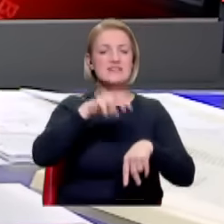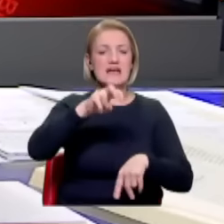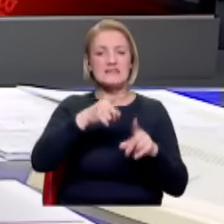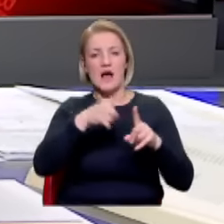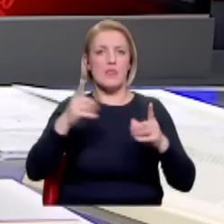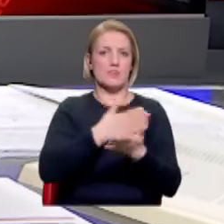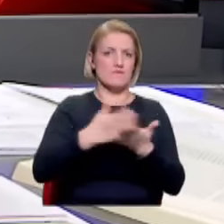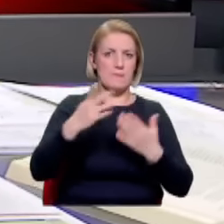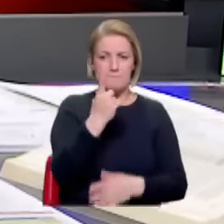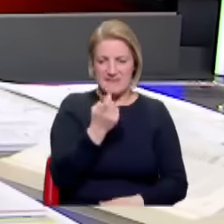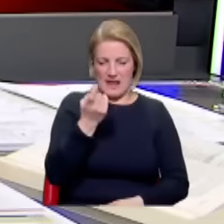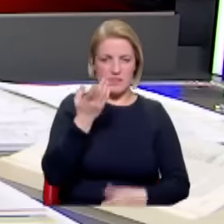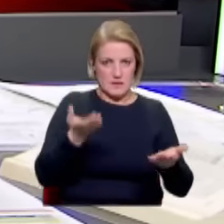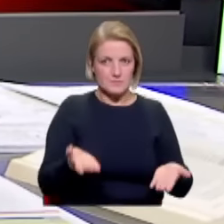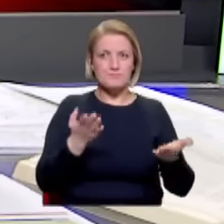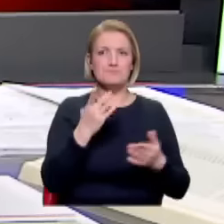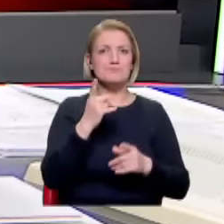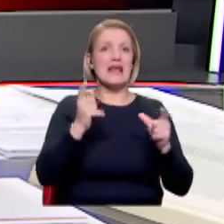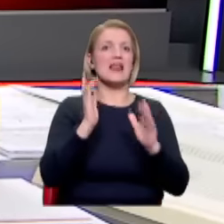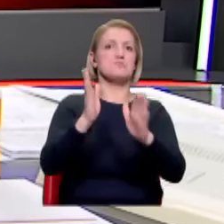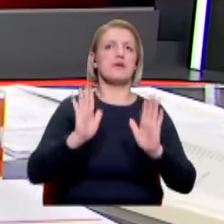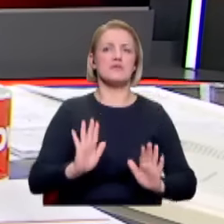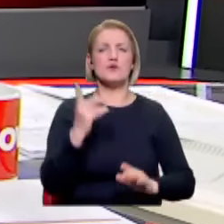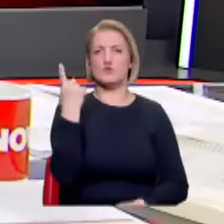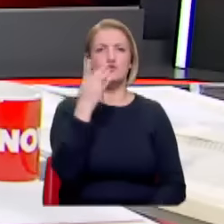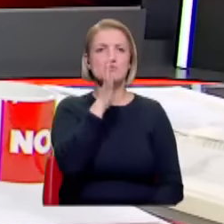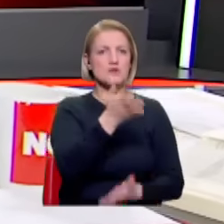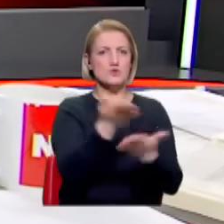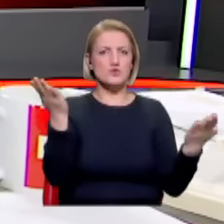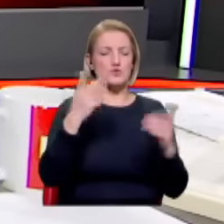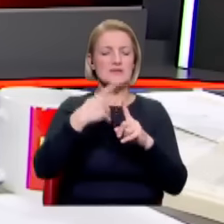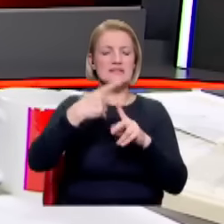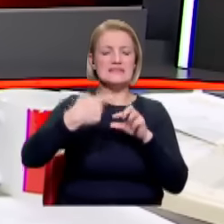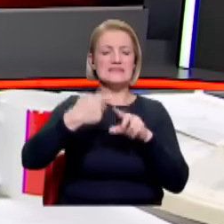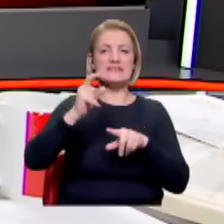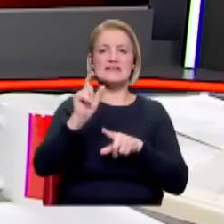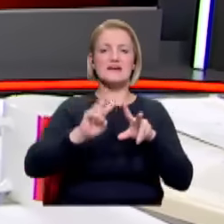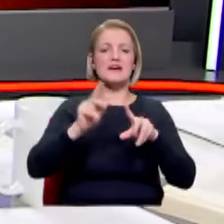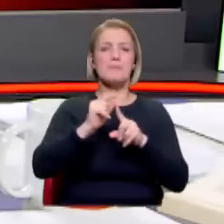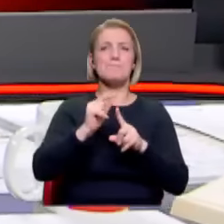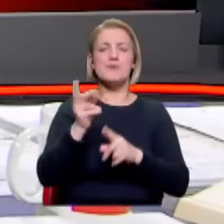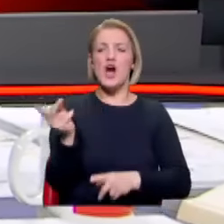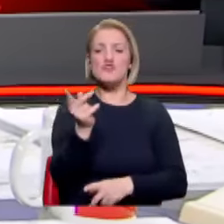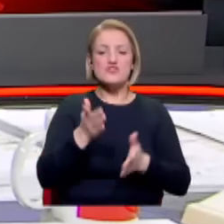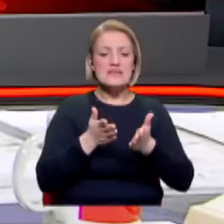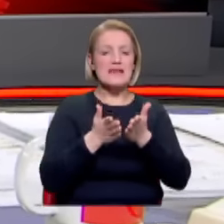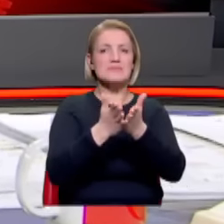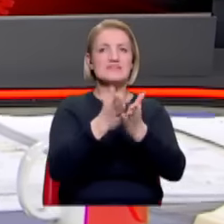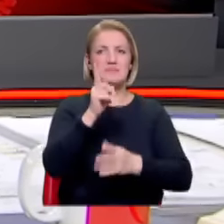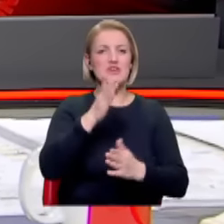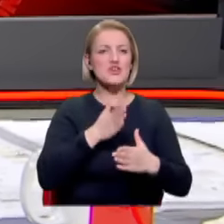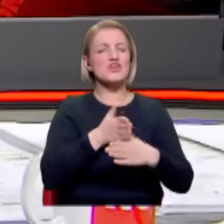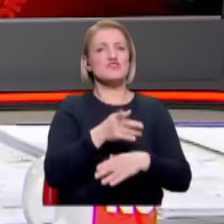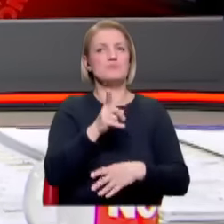gidiyoruz bugün. Bir saatiz. Bir yere ayrılmayın. Dün biliyorsunuz Trump'tan kaçış gemisi diye birileri, bir